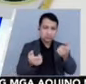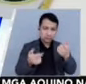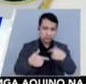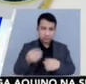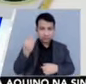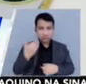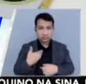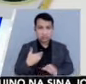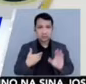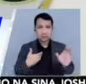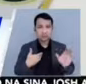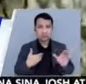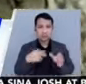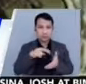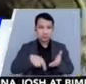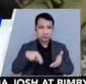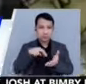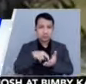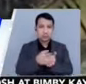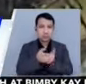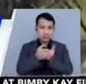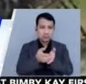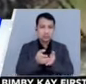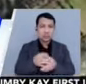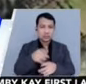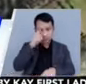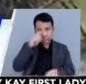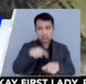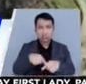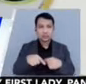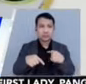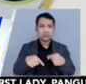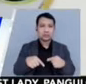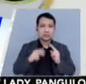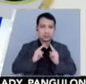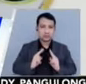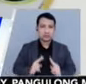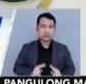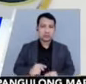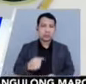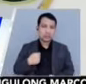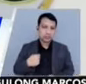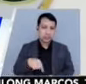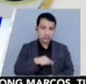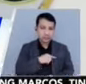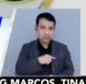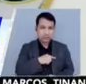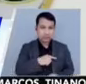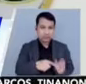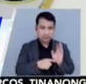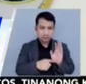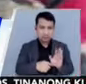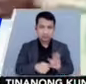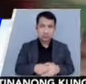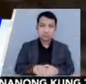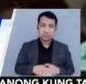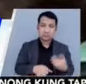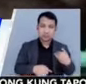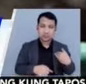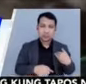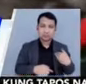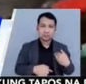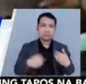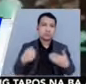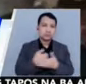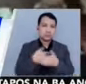kami sa rented bangkay. Yun nga lang, naka-uniform naman po kami na pacify yung situation. Buti hindi nagkaputukan. Na-recover